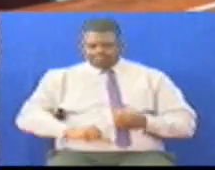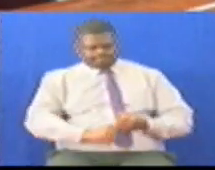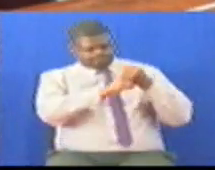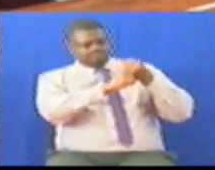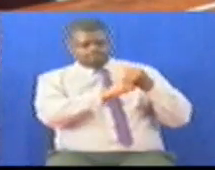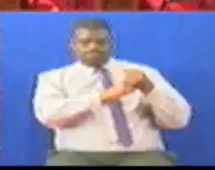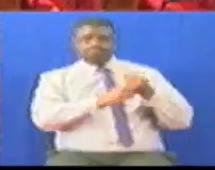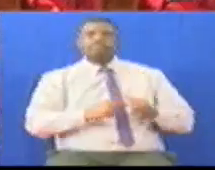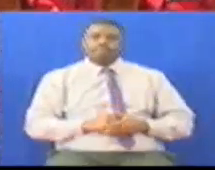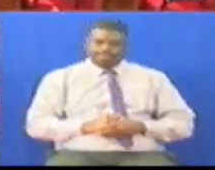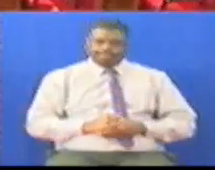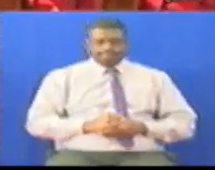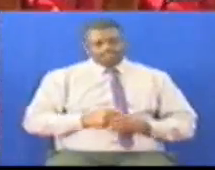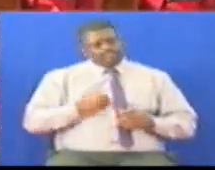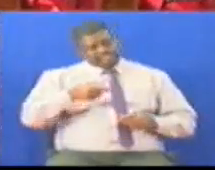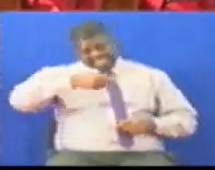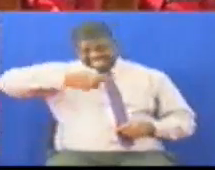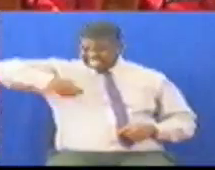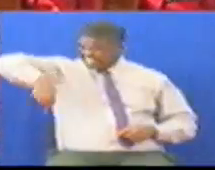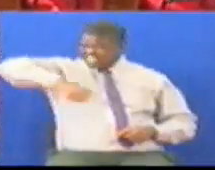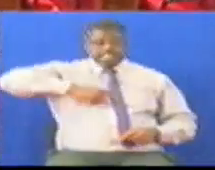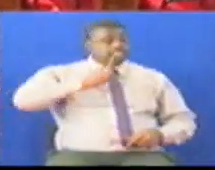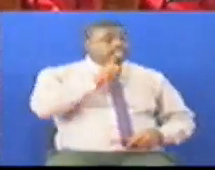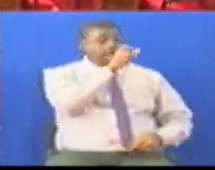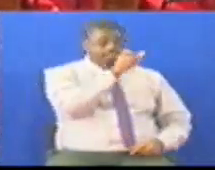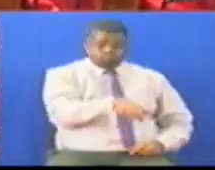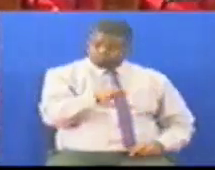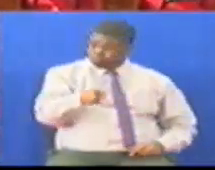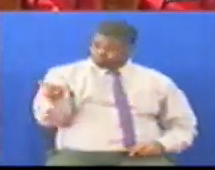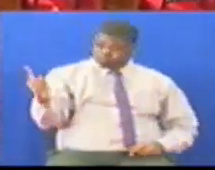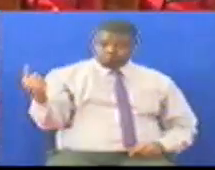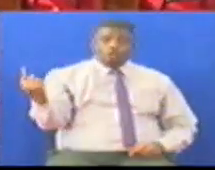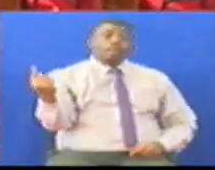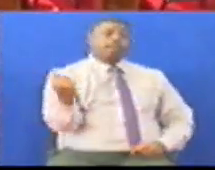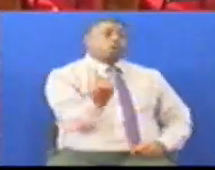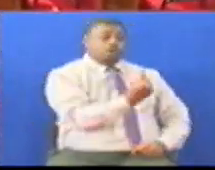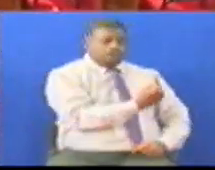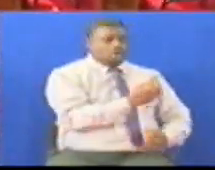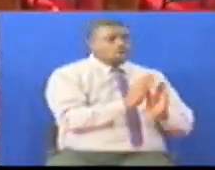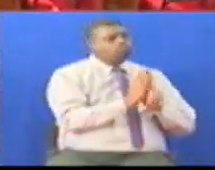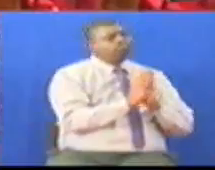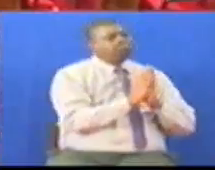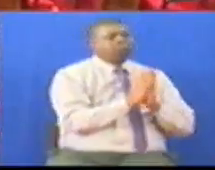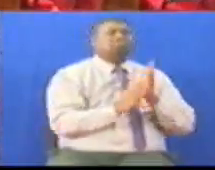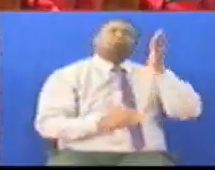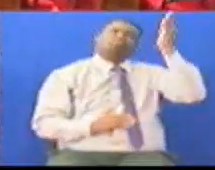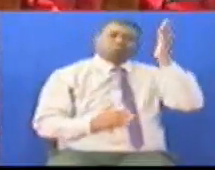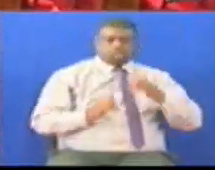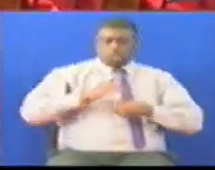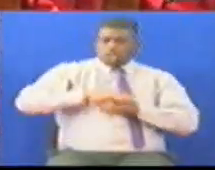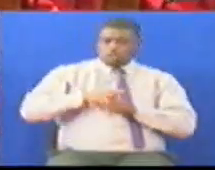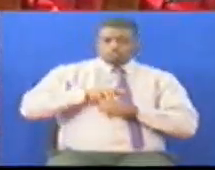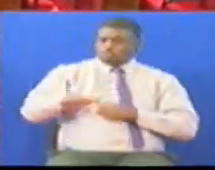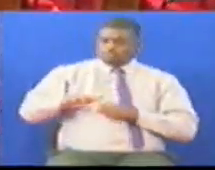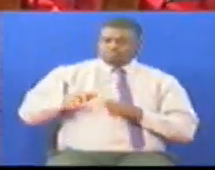mkono, na sisi kila mmoja kwa dini yake tumuombe Mwenyezi Mungu atuepushe na balaa hili ili nchi yetu irejee